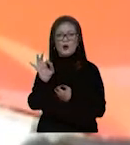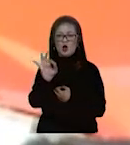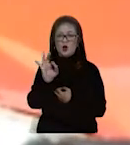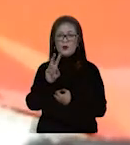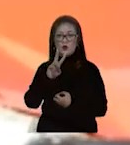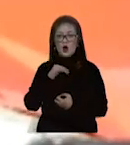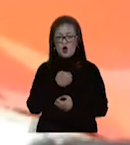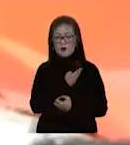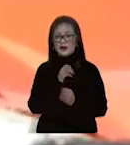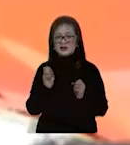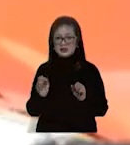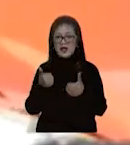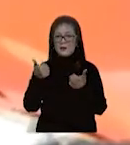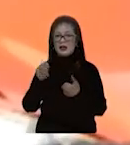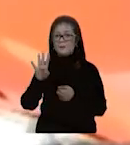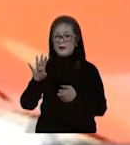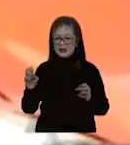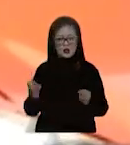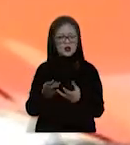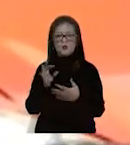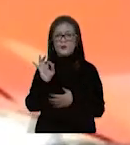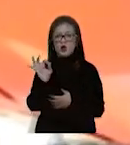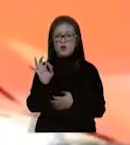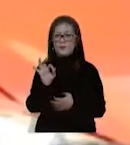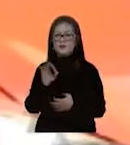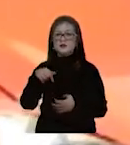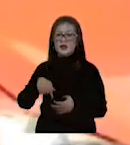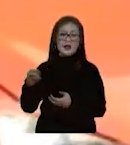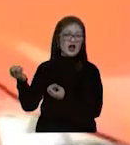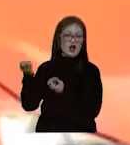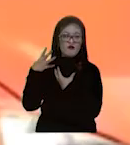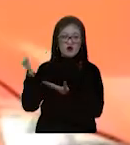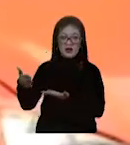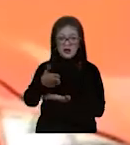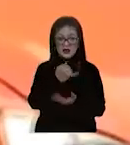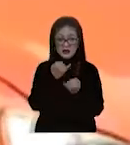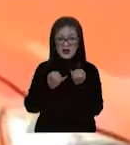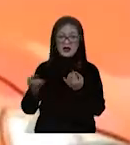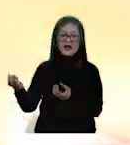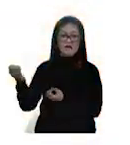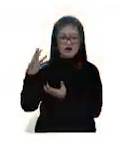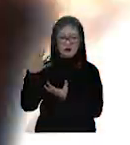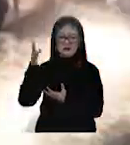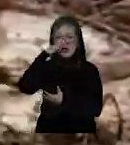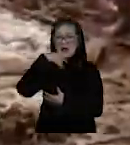selamat dan 4 belum ditemukan. Ini informasi data terakhir yang kami dapatkan hari ini.